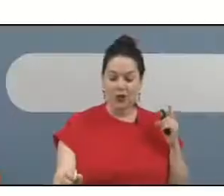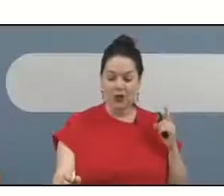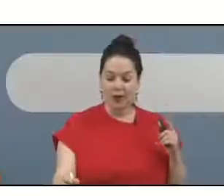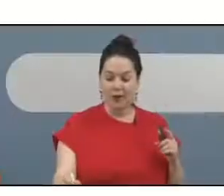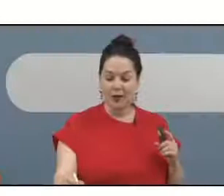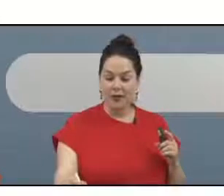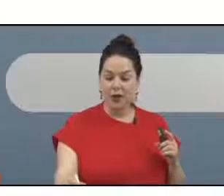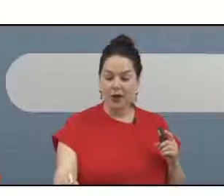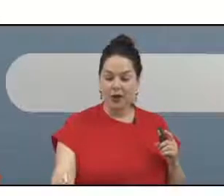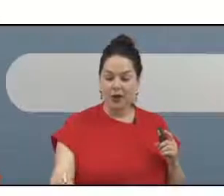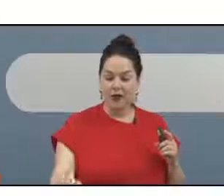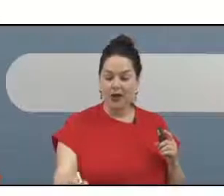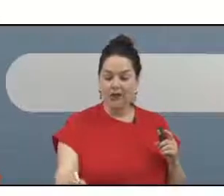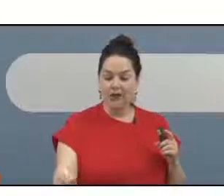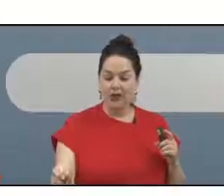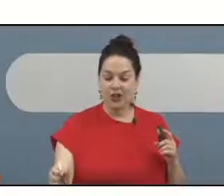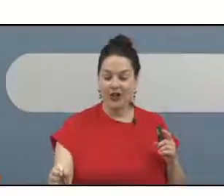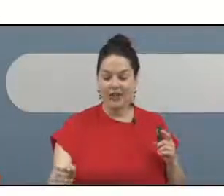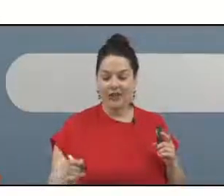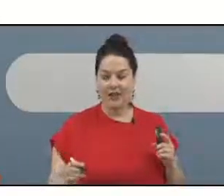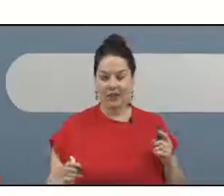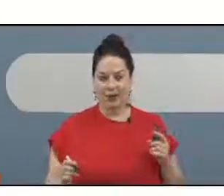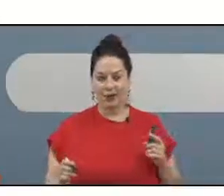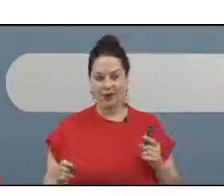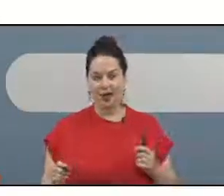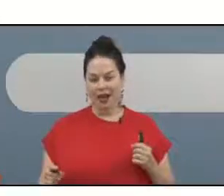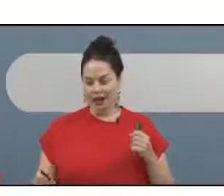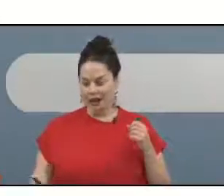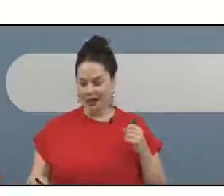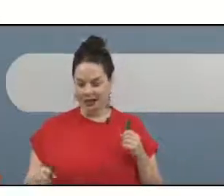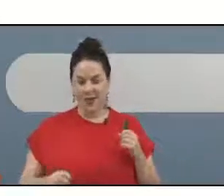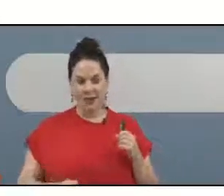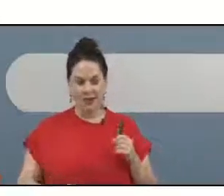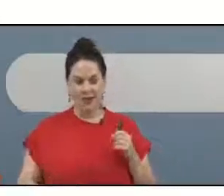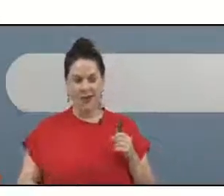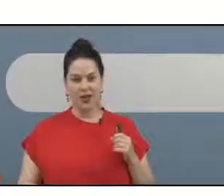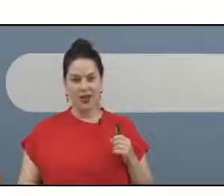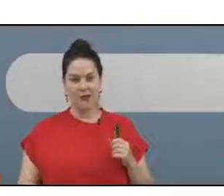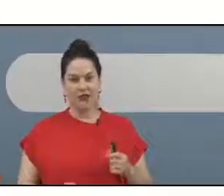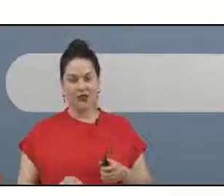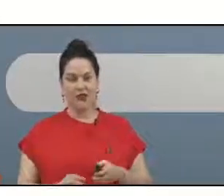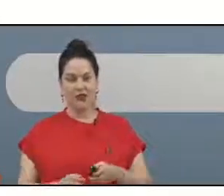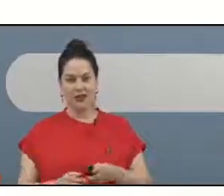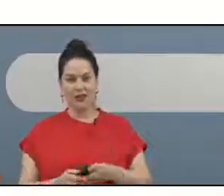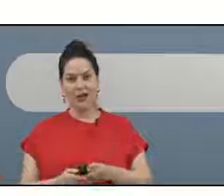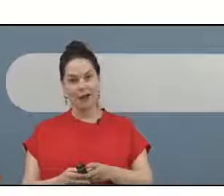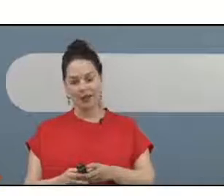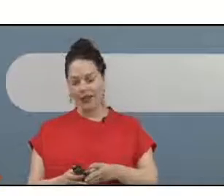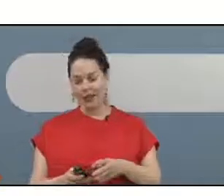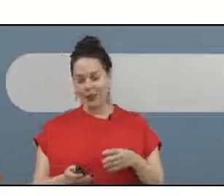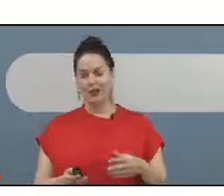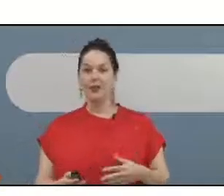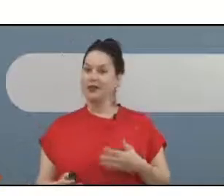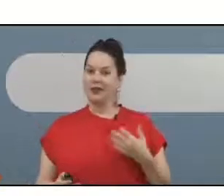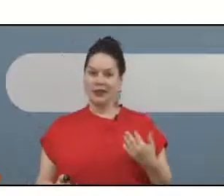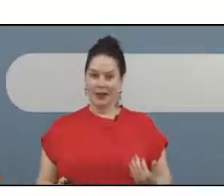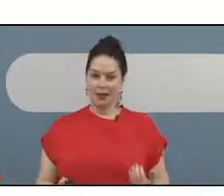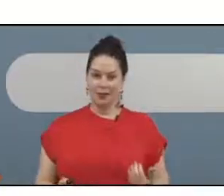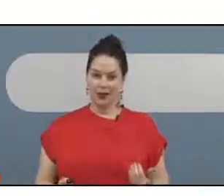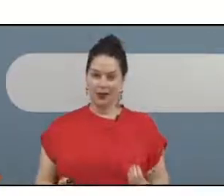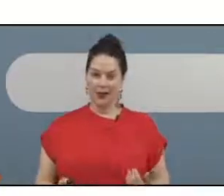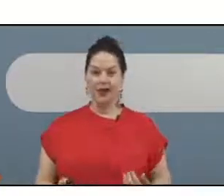לחפור באמנויות שאינן מוכרות ושינה סדרי עולם. הרצון הזה של האדם לשנות סדרי עולם הוא